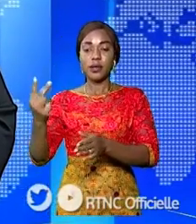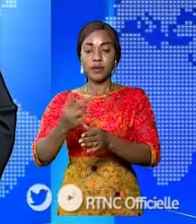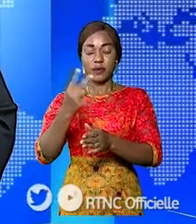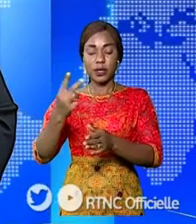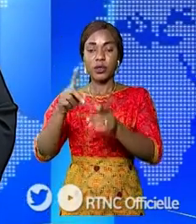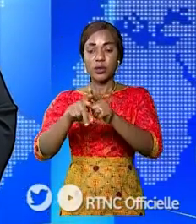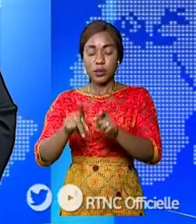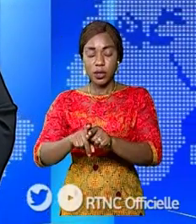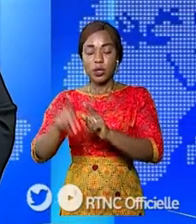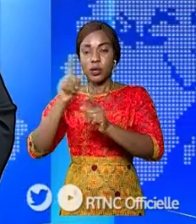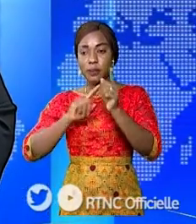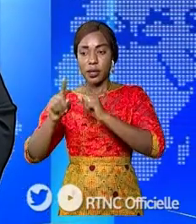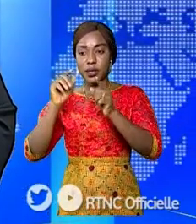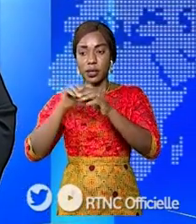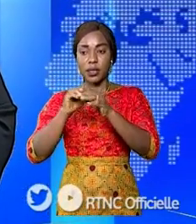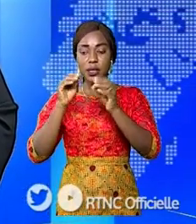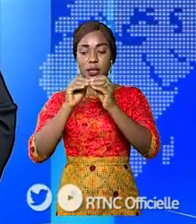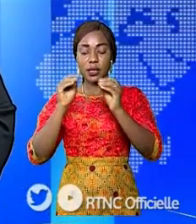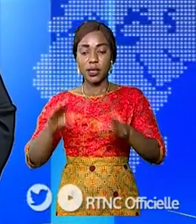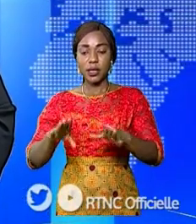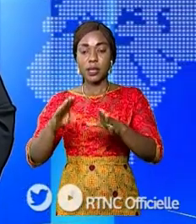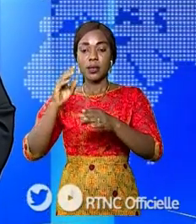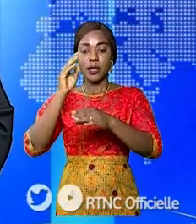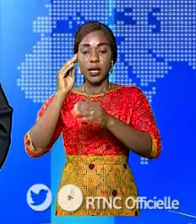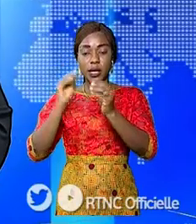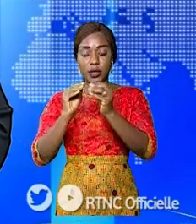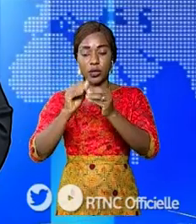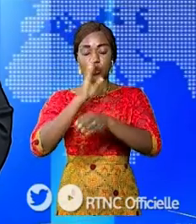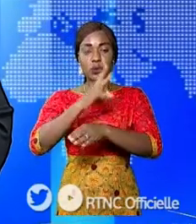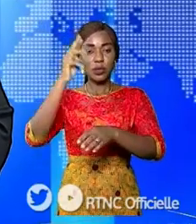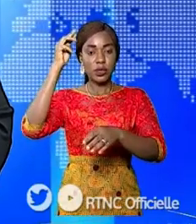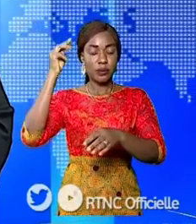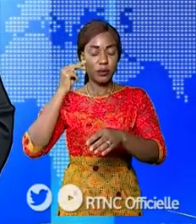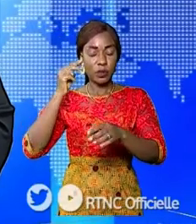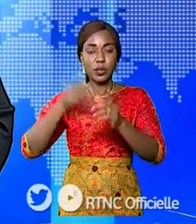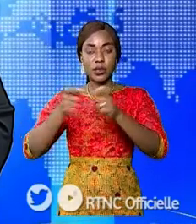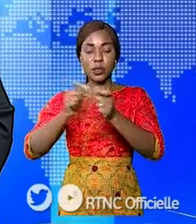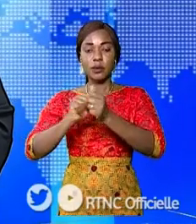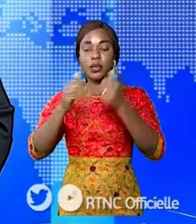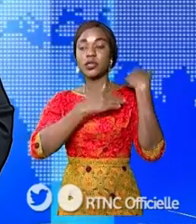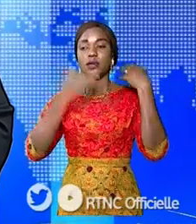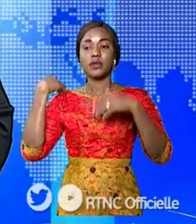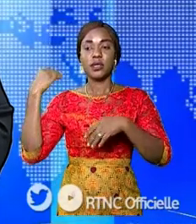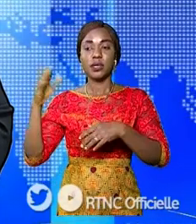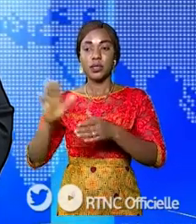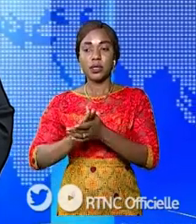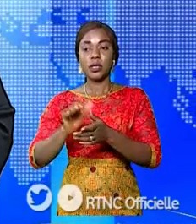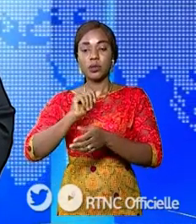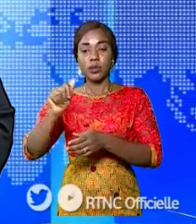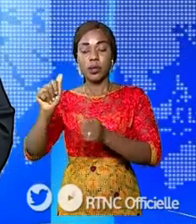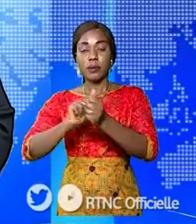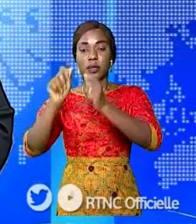points abordés au cours de la 50e réunion du Conseil des ministres présidée par le chef de l'État Félix-Antoine Tshisekedi Tshilombo